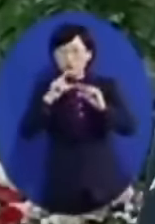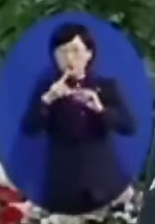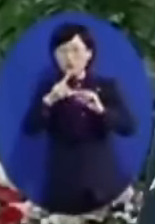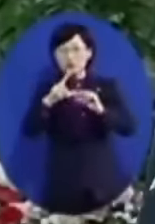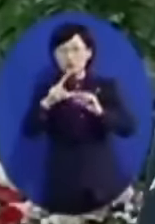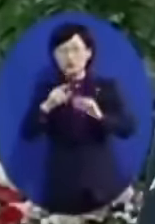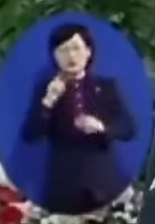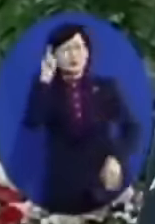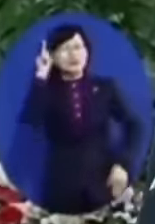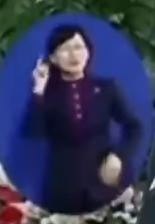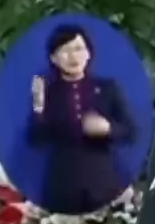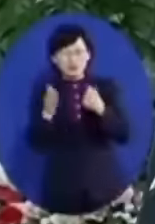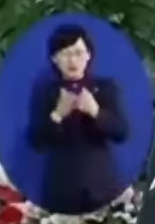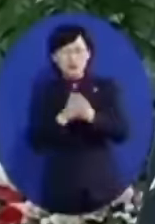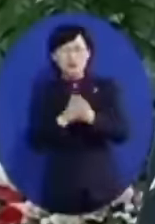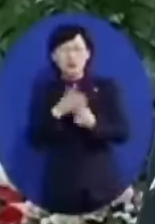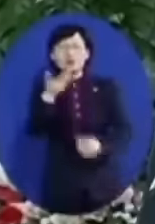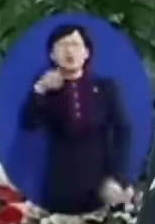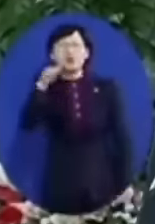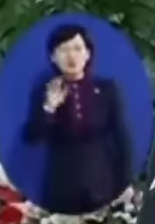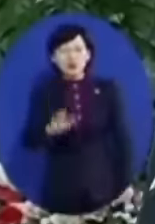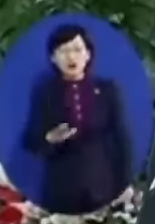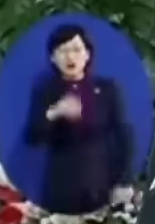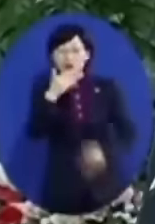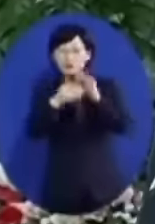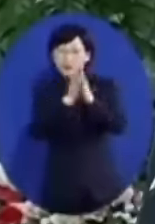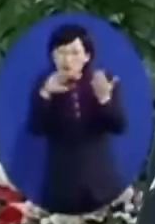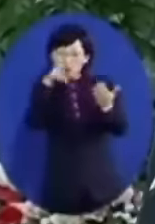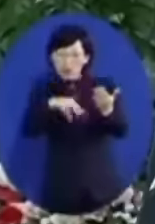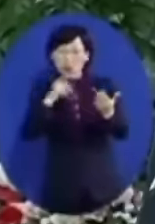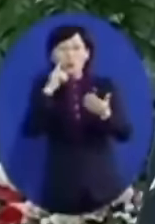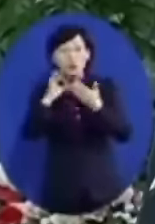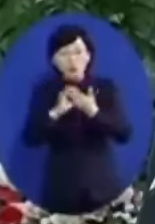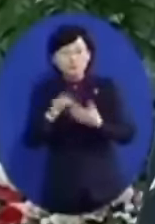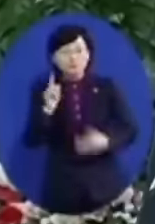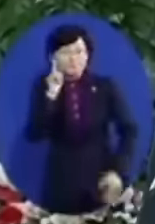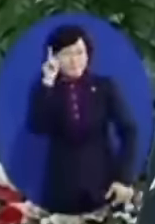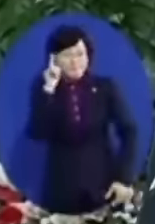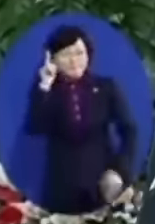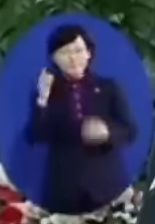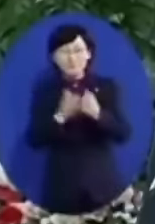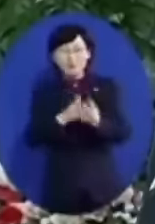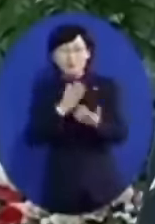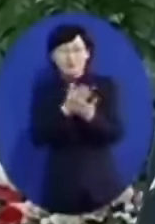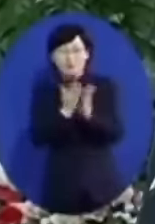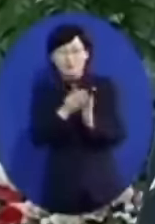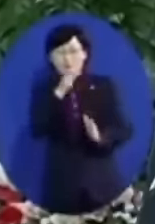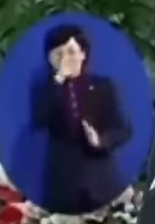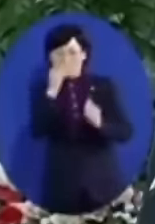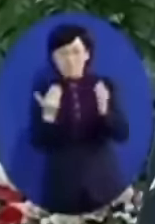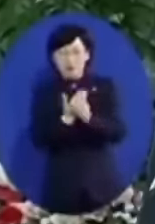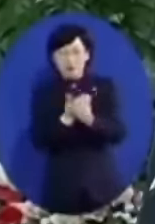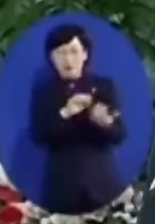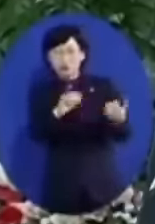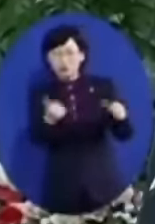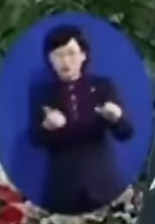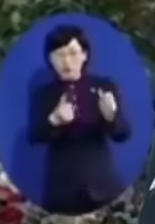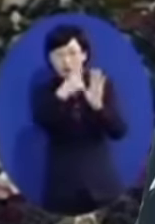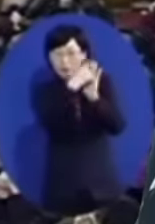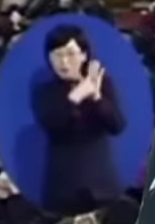스트레스에 의한 것입니다. 그러나 성경에는 스트레스로 인해 가지각색의 병에 걸려 죽었다는